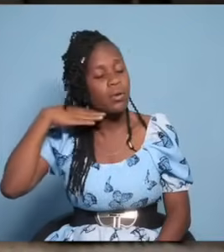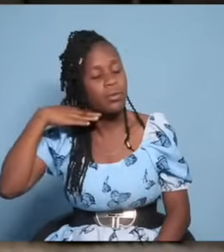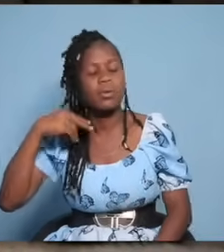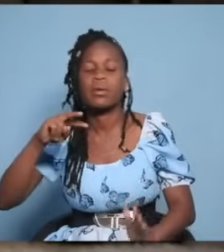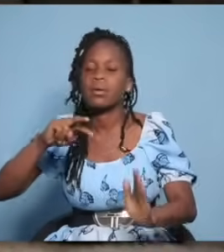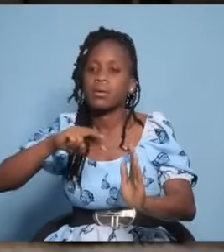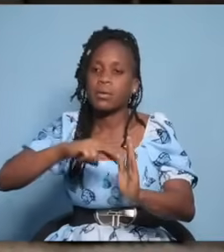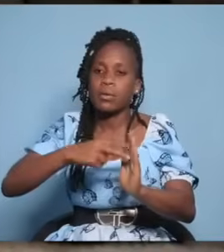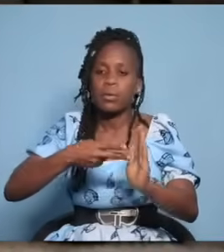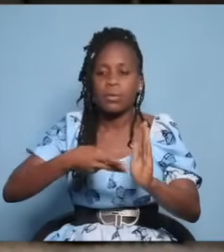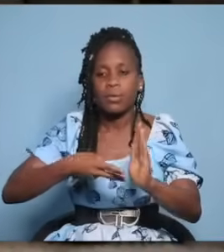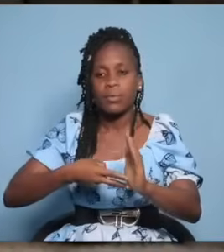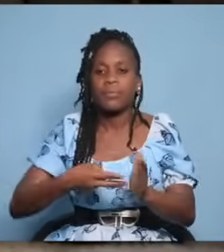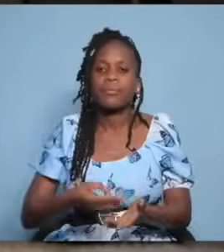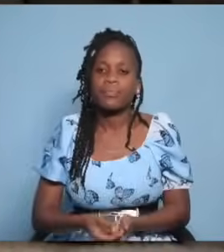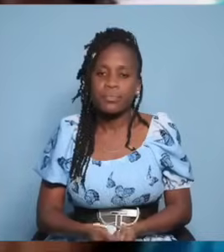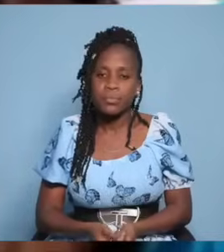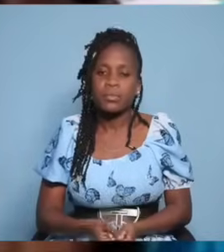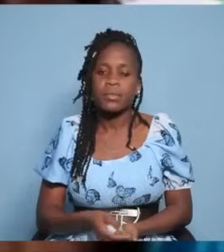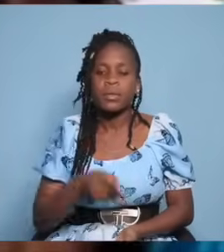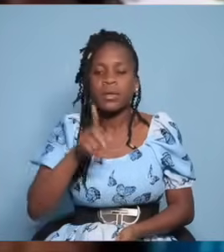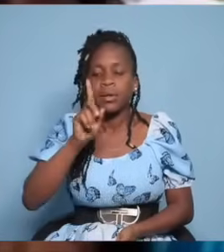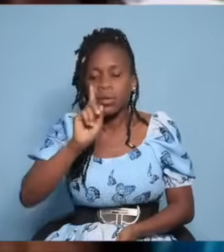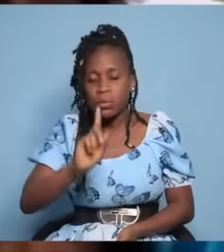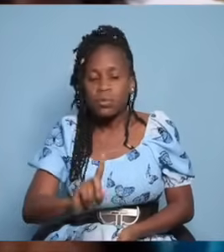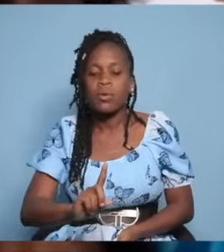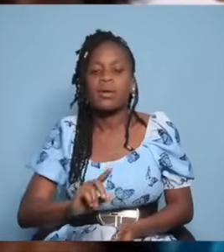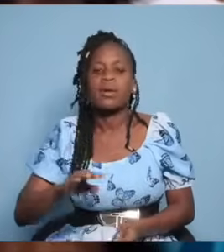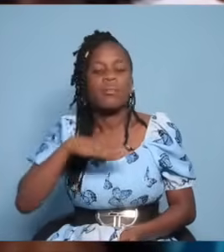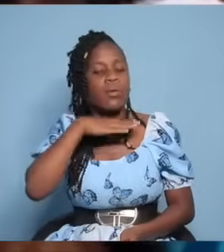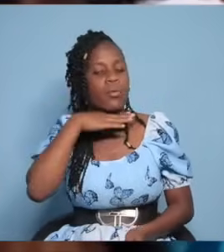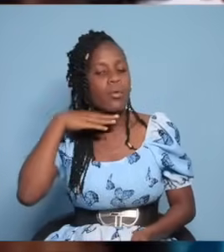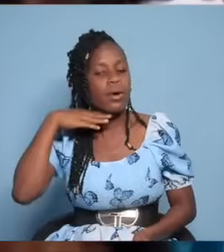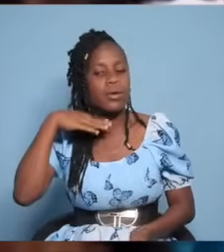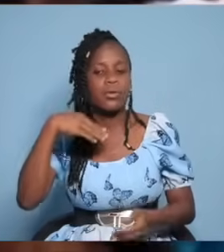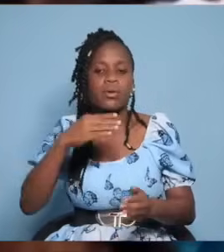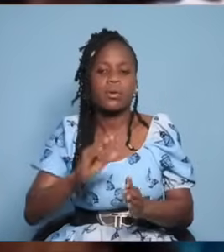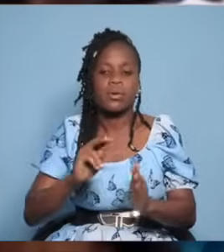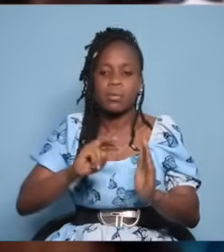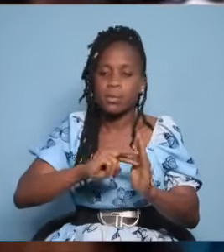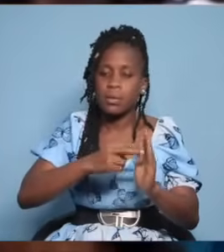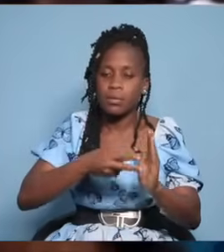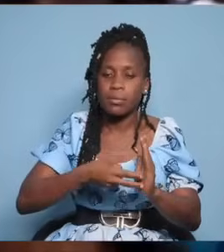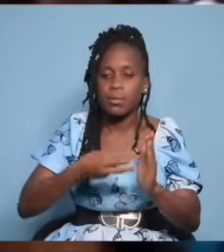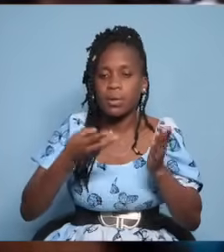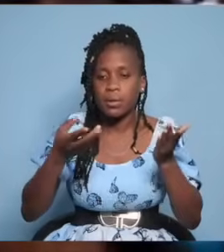Ni mauaji yaliyoandaliwa, ni ya kimkakati. Wengine wanasema yamekuwa